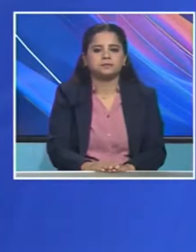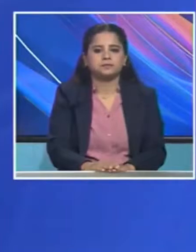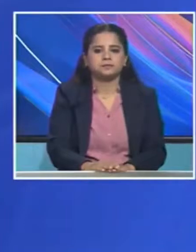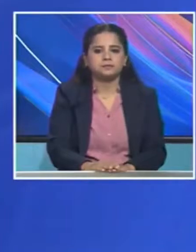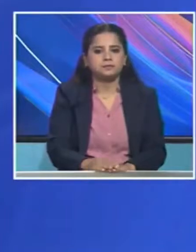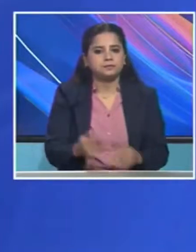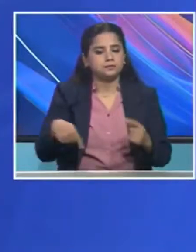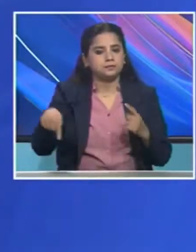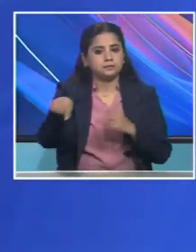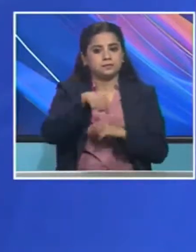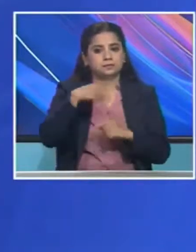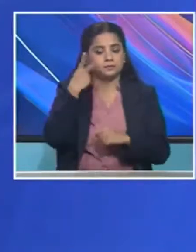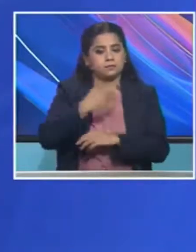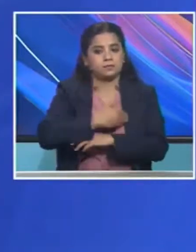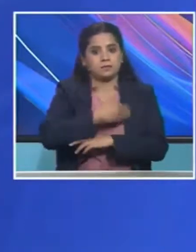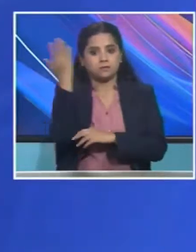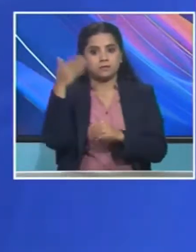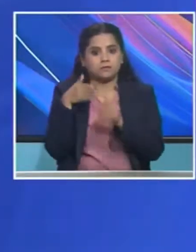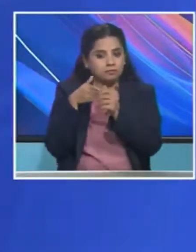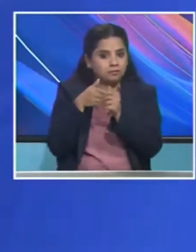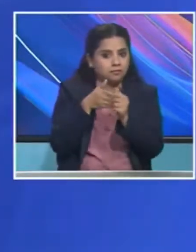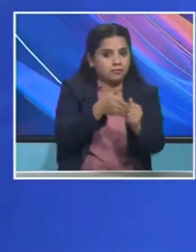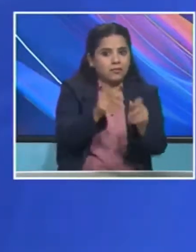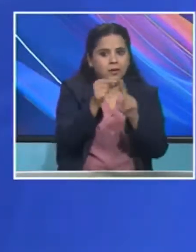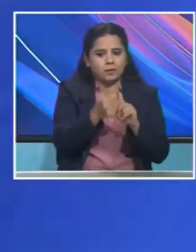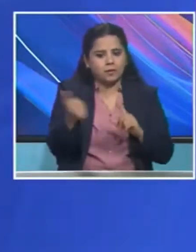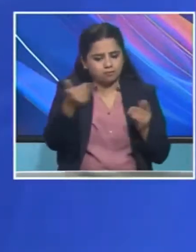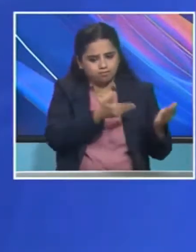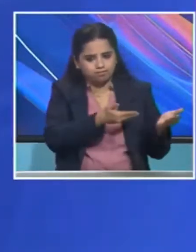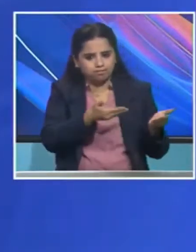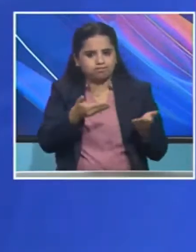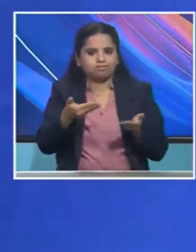And as the hosts lead the President-elect